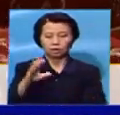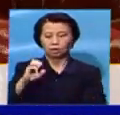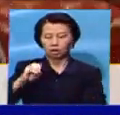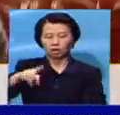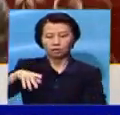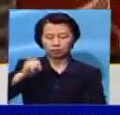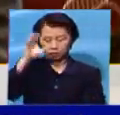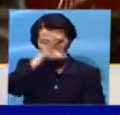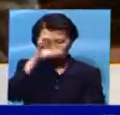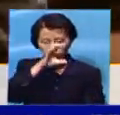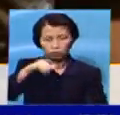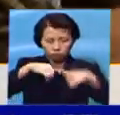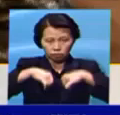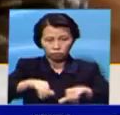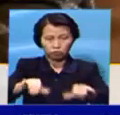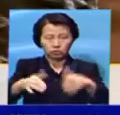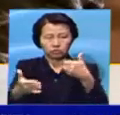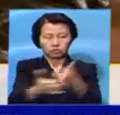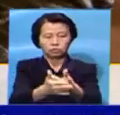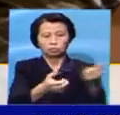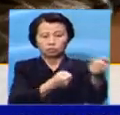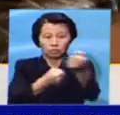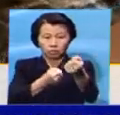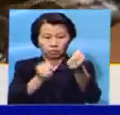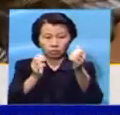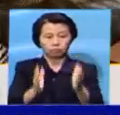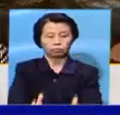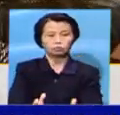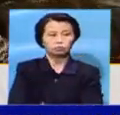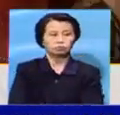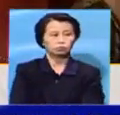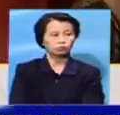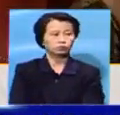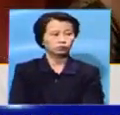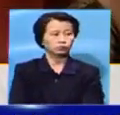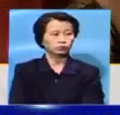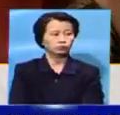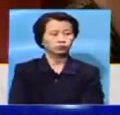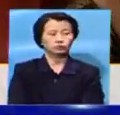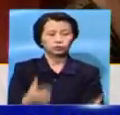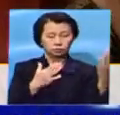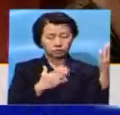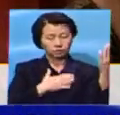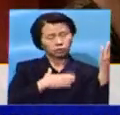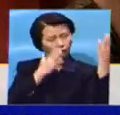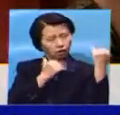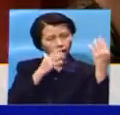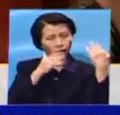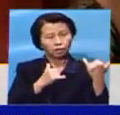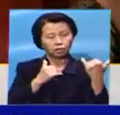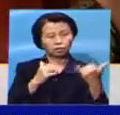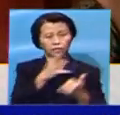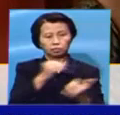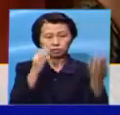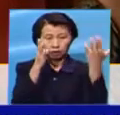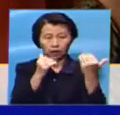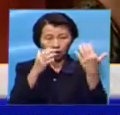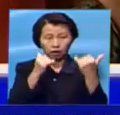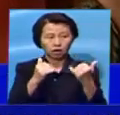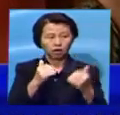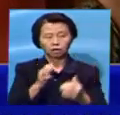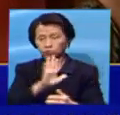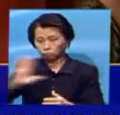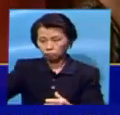dan menyelamat mangsa diteruskan pihak Bomba saya mengharap sangatlah dan mudah-mudahan dia orang berikan